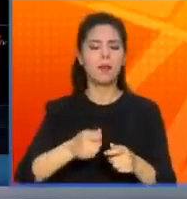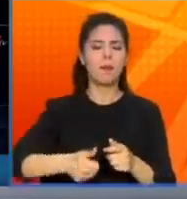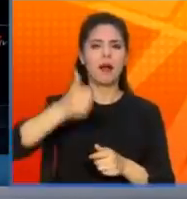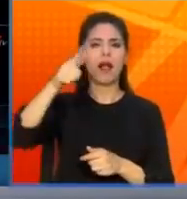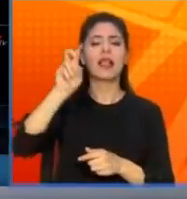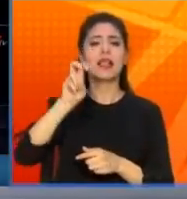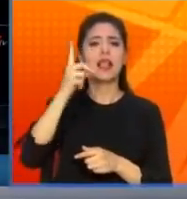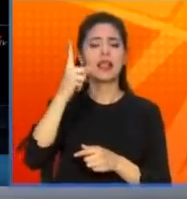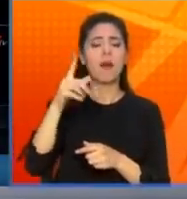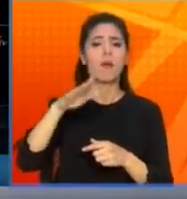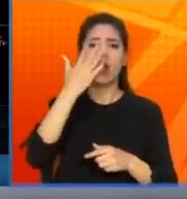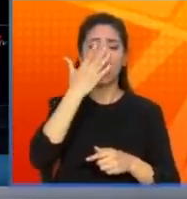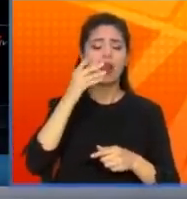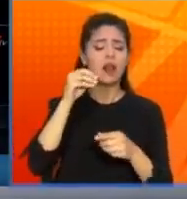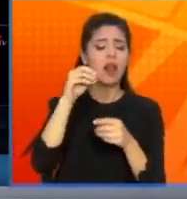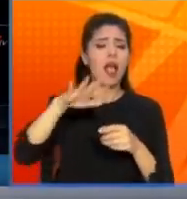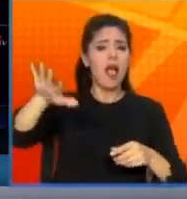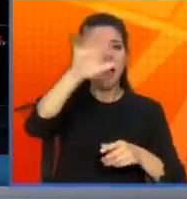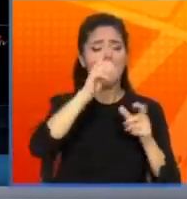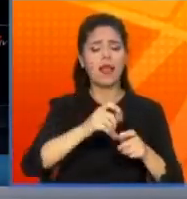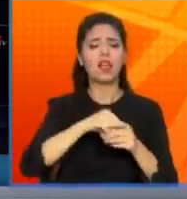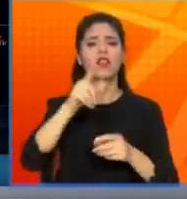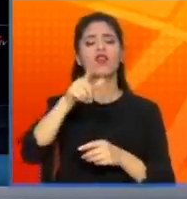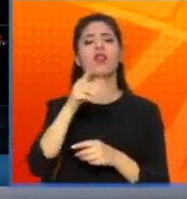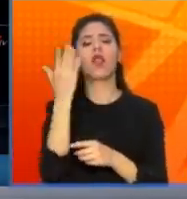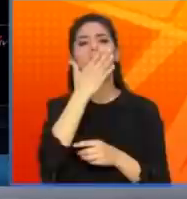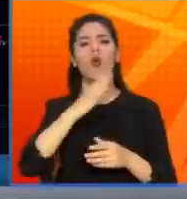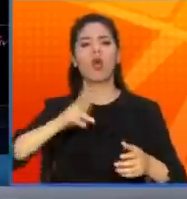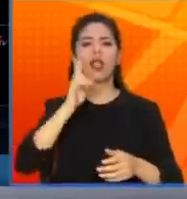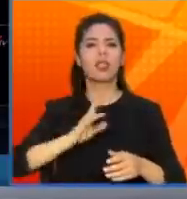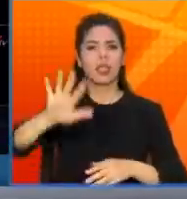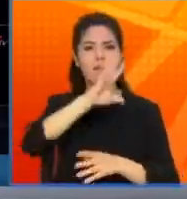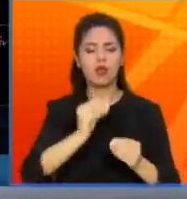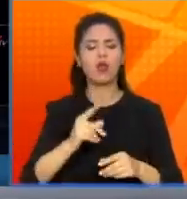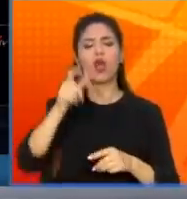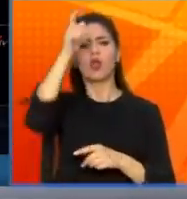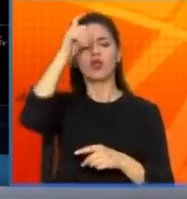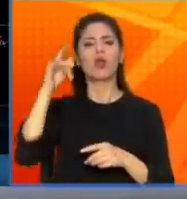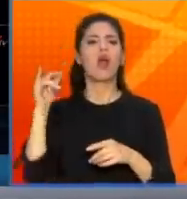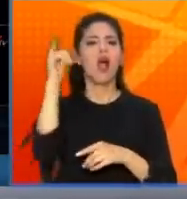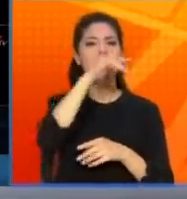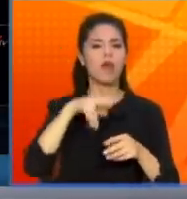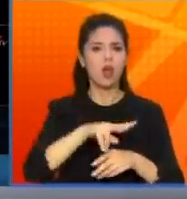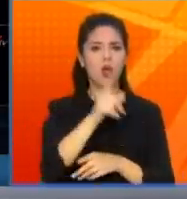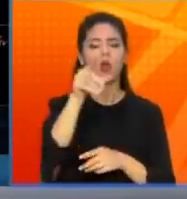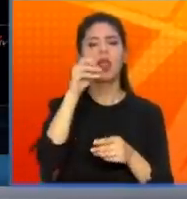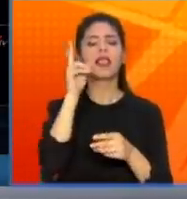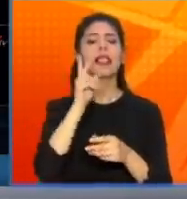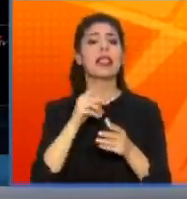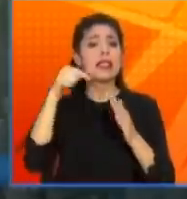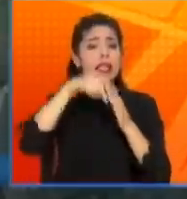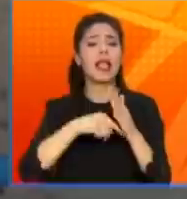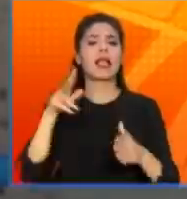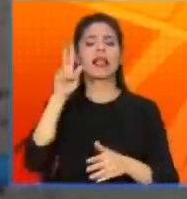okulları dezenfekte etti. Her gün on binlerce yolcu taşıyan Türk Hava Yolları da uçaklarında detaylı temizliğe başladı.